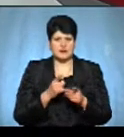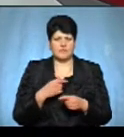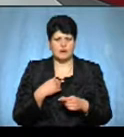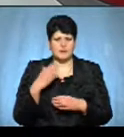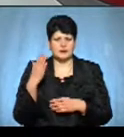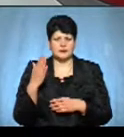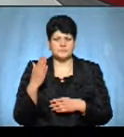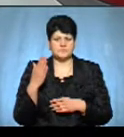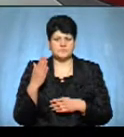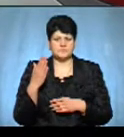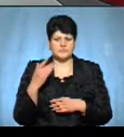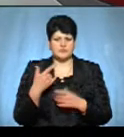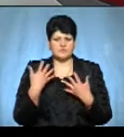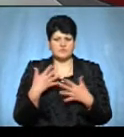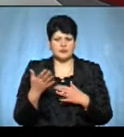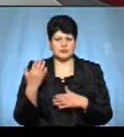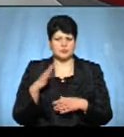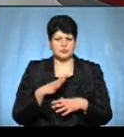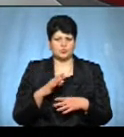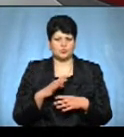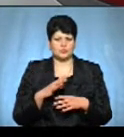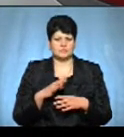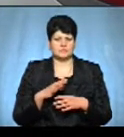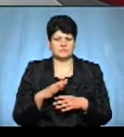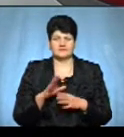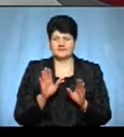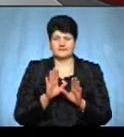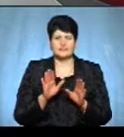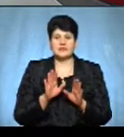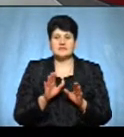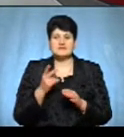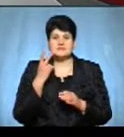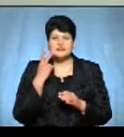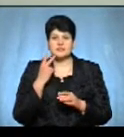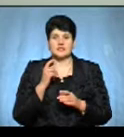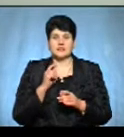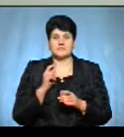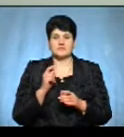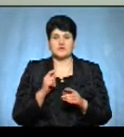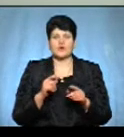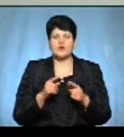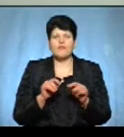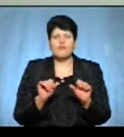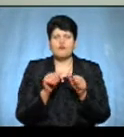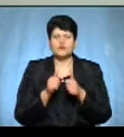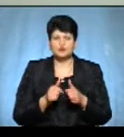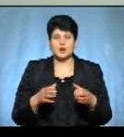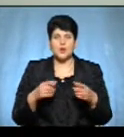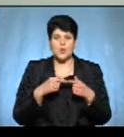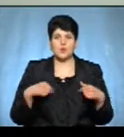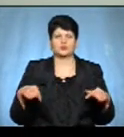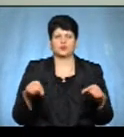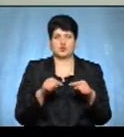Майдан? Революція. Чи ви вже до Майдану були сформовані таким, як ви є зараз? Не зовсім. Завжди кує оточення і наш вибір,